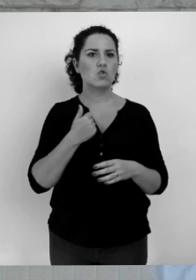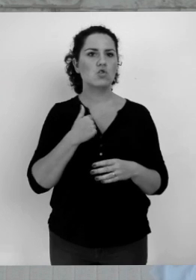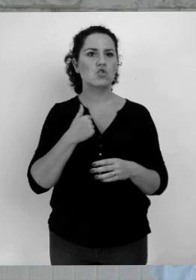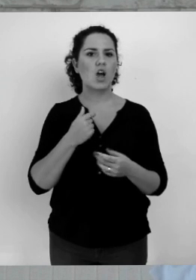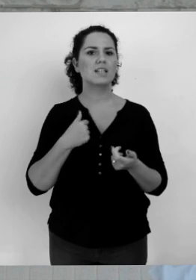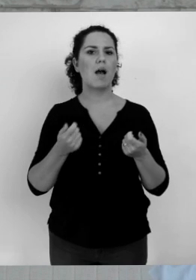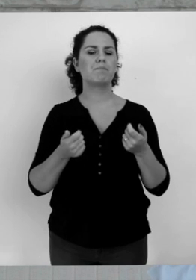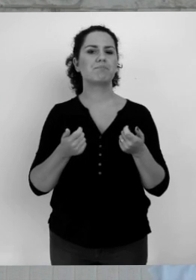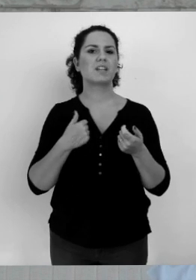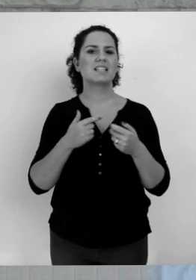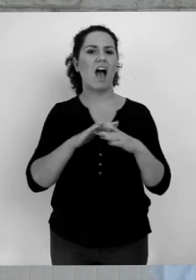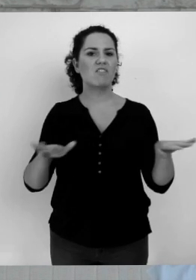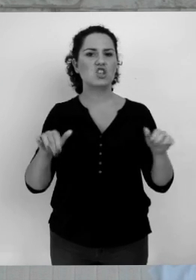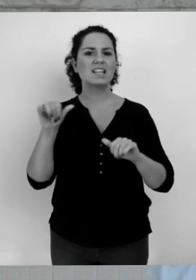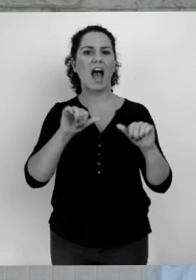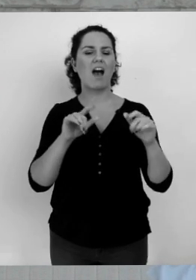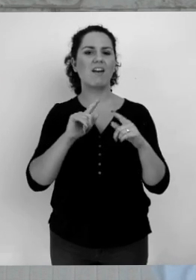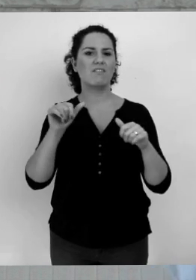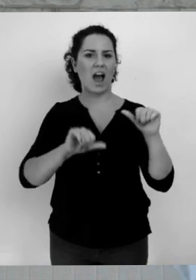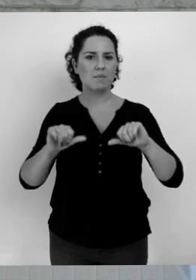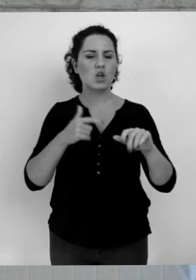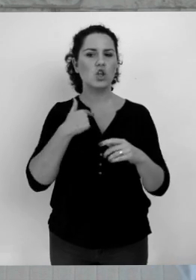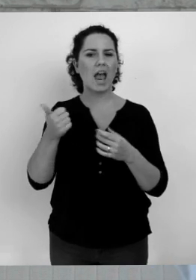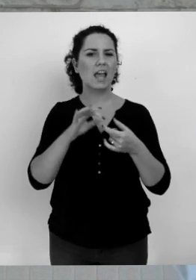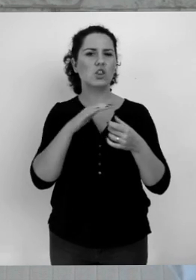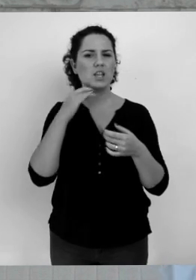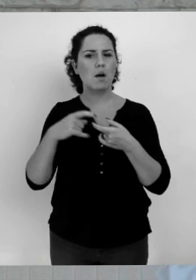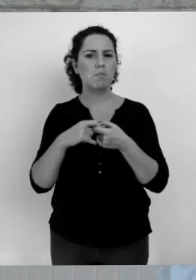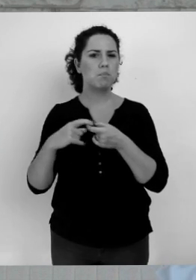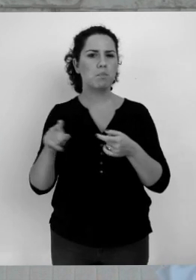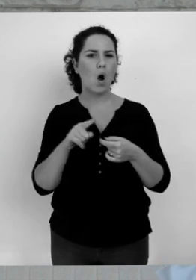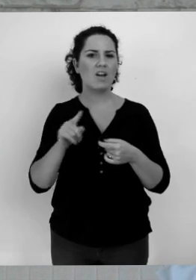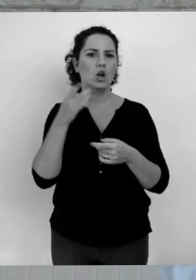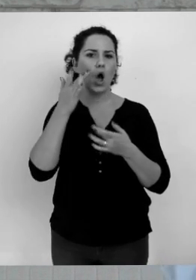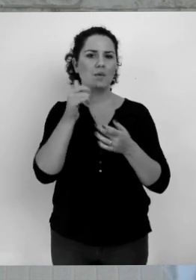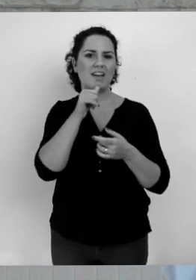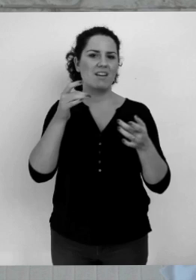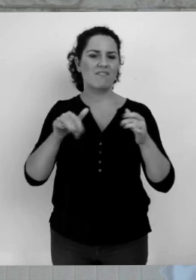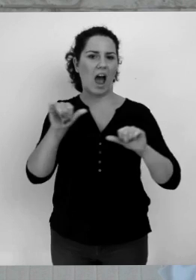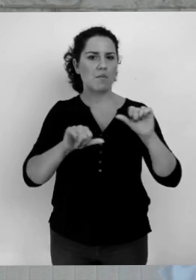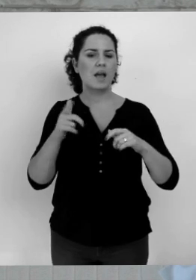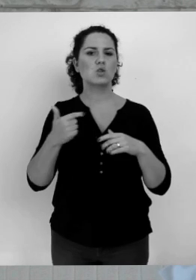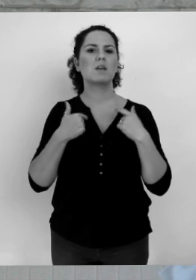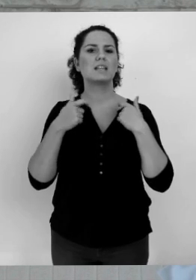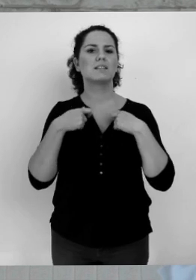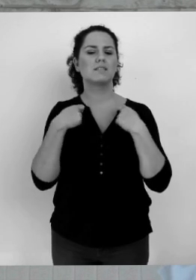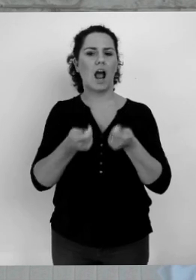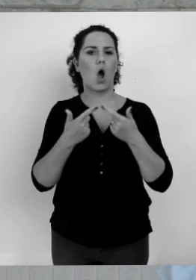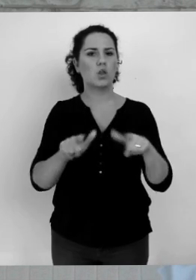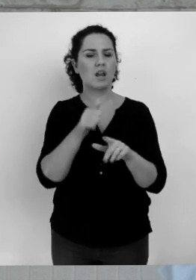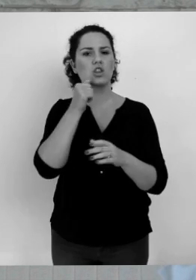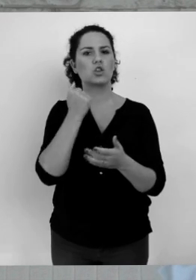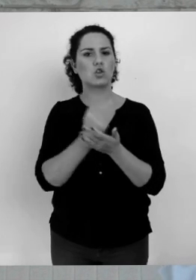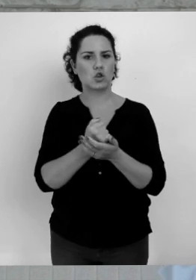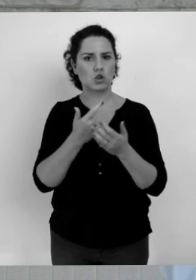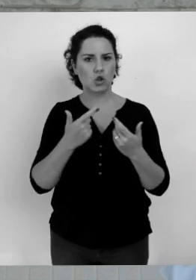za farmaceuta, jer je to jako povezano između farmaceuta i kosmetičara, pa su mi dali odobrenje i dozvolu